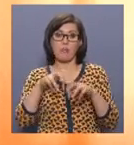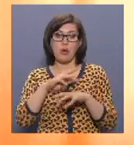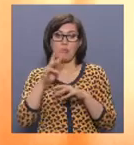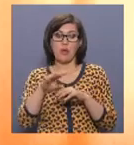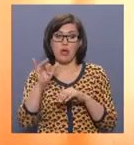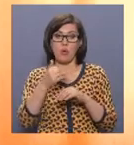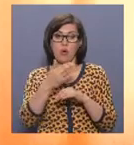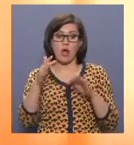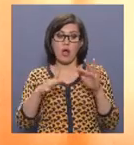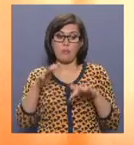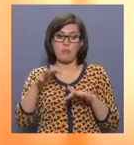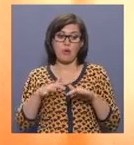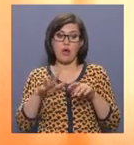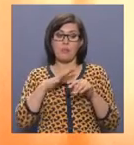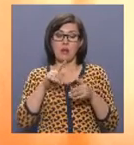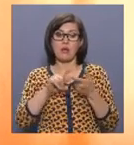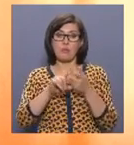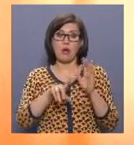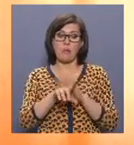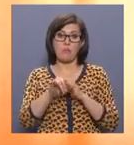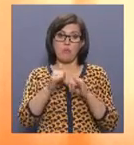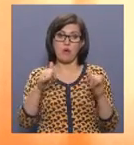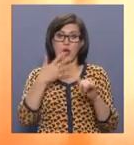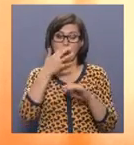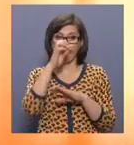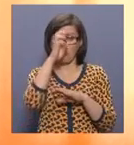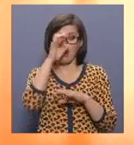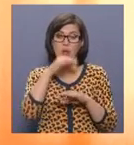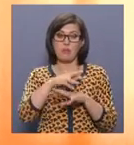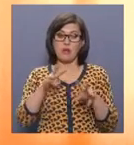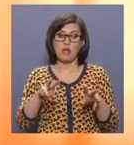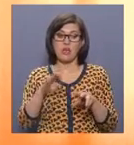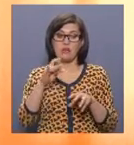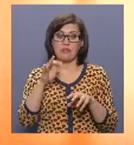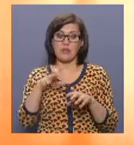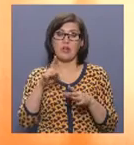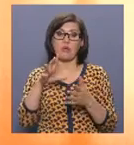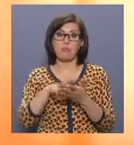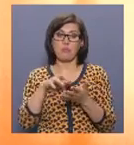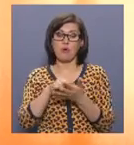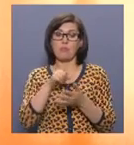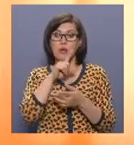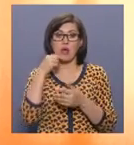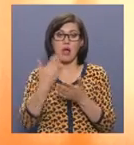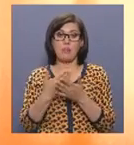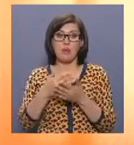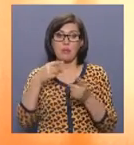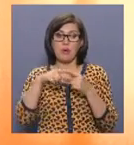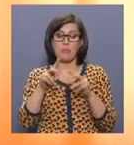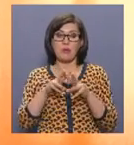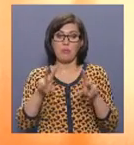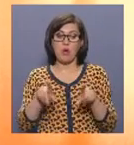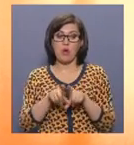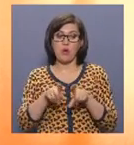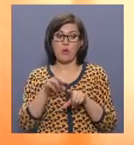осал компьютерлерге вирус жұқтыра бастаған. Шет мемлекеттерді министрліктерінің серверлері зақым көрген. Ресейде мысалы, ішкі істер